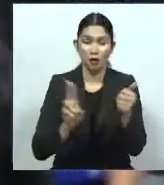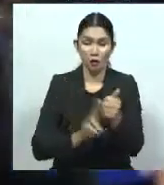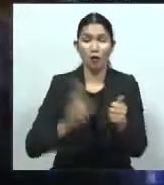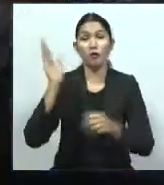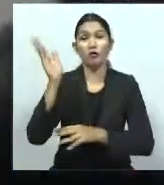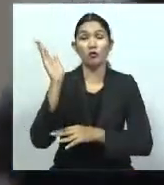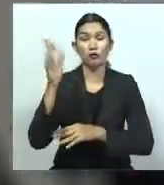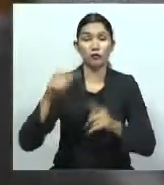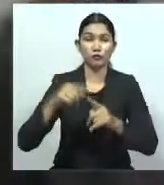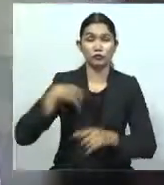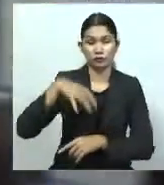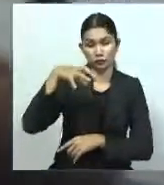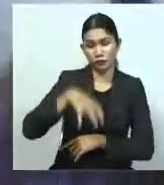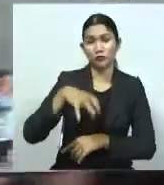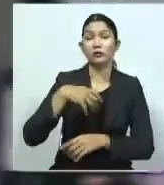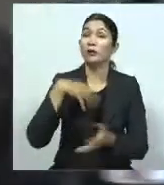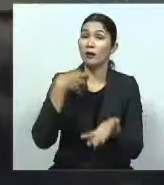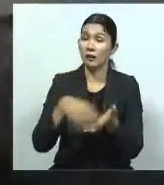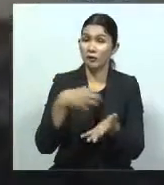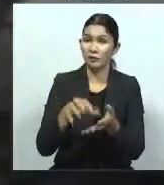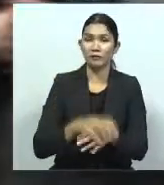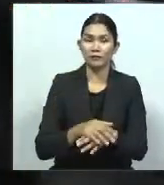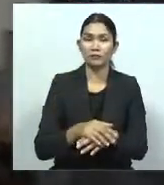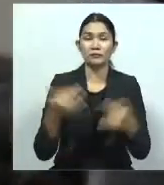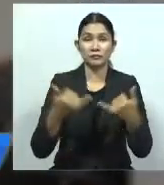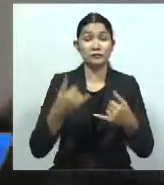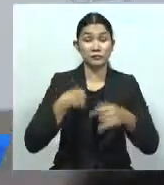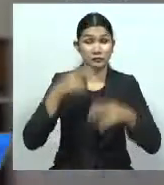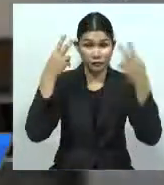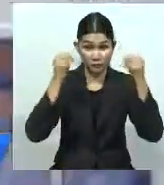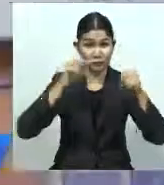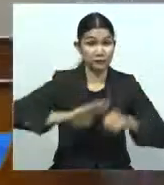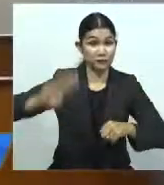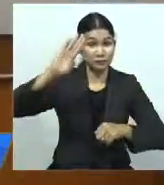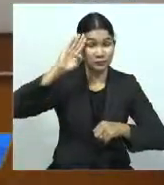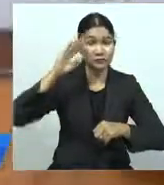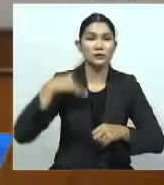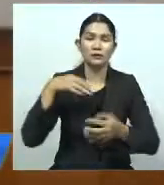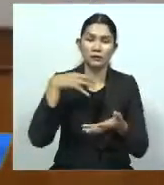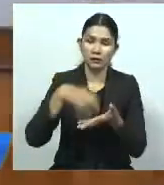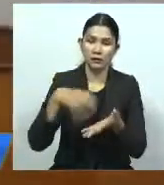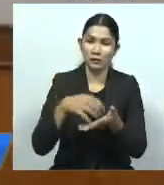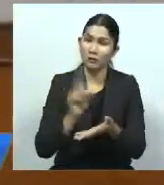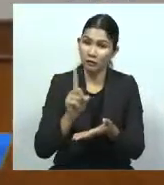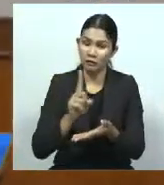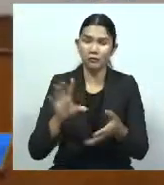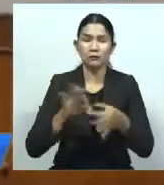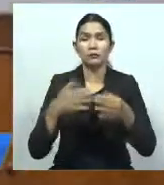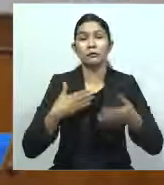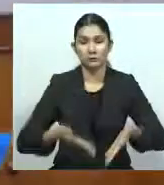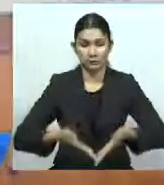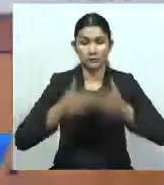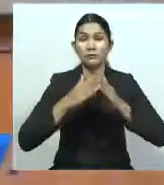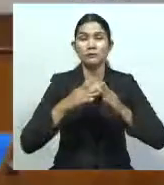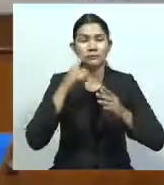ษกประจำสำนักนายกรัฐมนตรีเปิดเผยว่าพลเอกประยุทธ์จันทร์โอชานายกรัฐมนตรีได้กล่าวถึงกรณีการจัดตั้งรัฐบาลว่